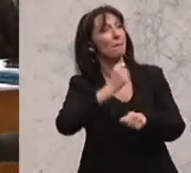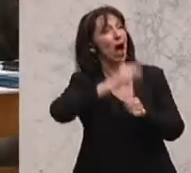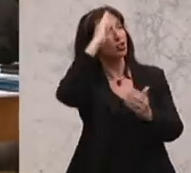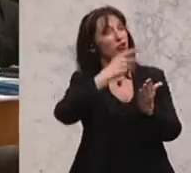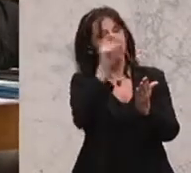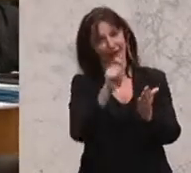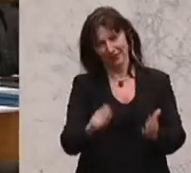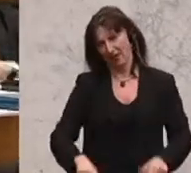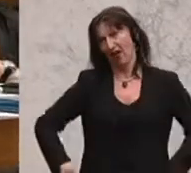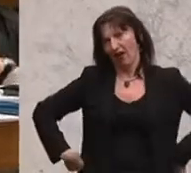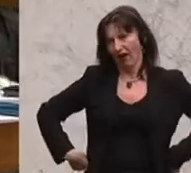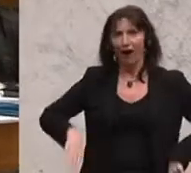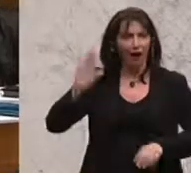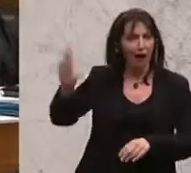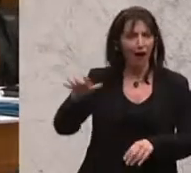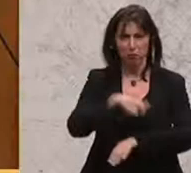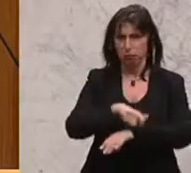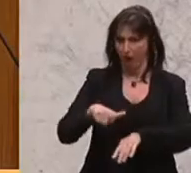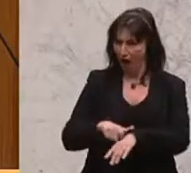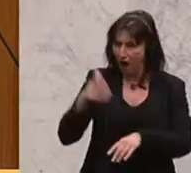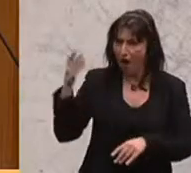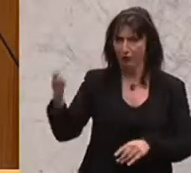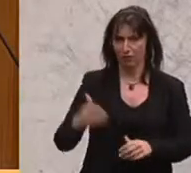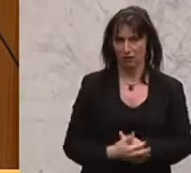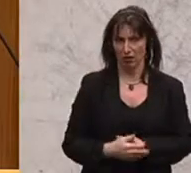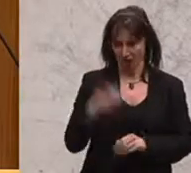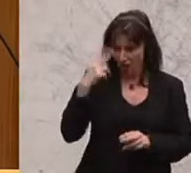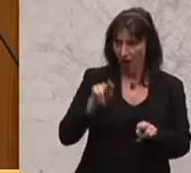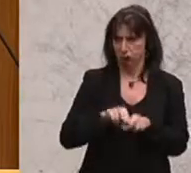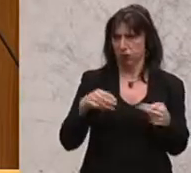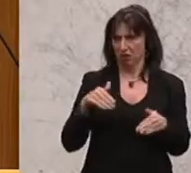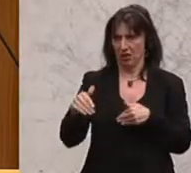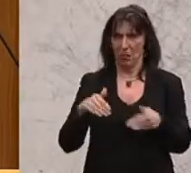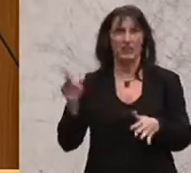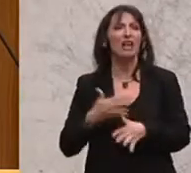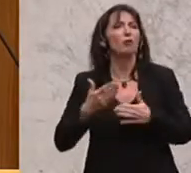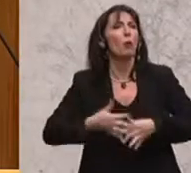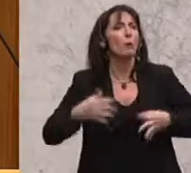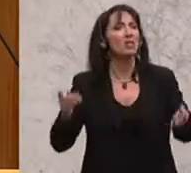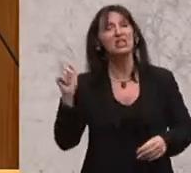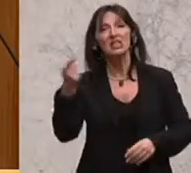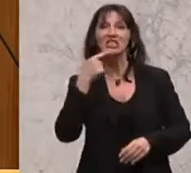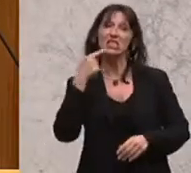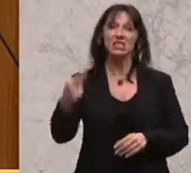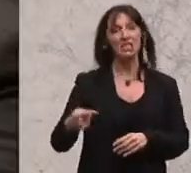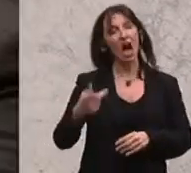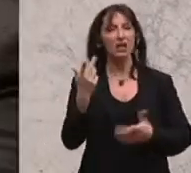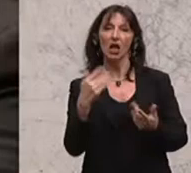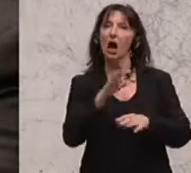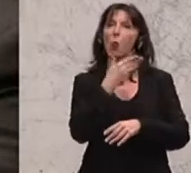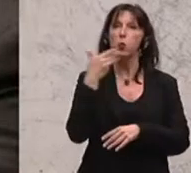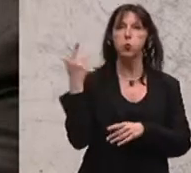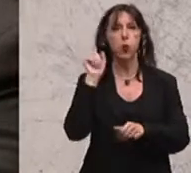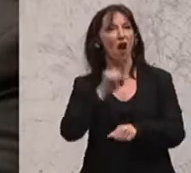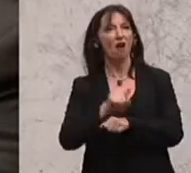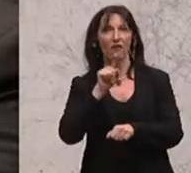Es waren nämlich Ihre Beamten, Herr Bundesminister, und es hilft Ihnen nichts, wenn Sie behaupten, Sie haben diese Weisung freigestellt.